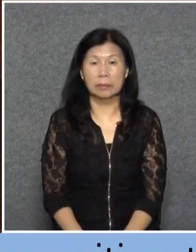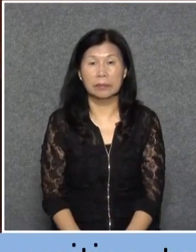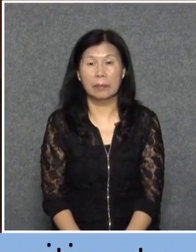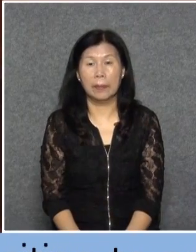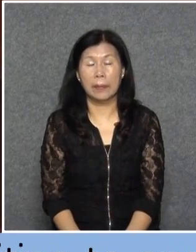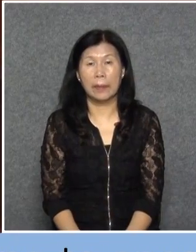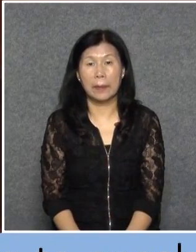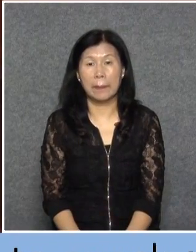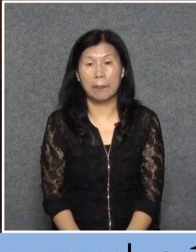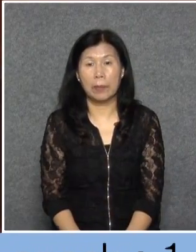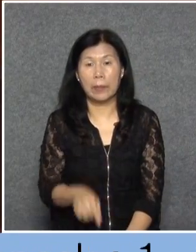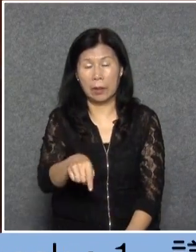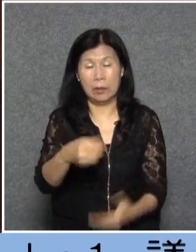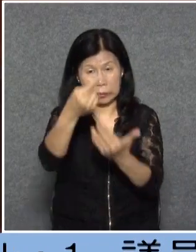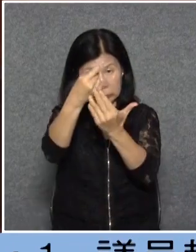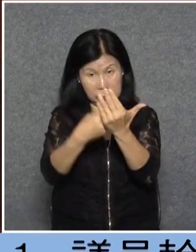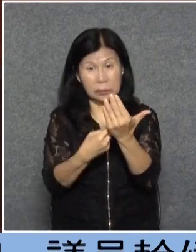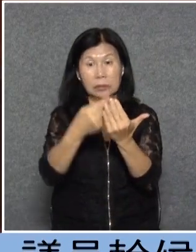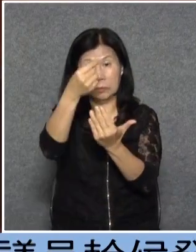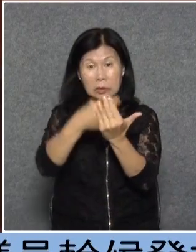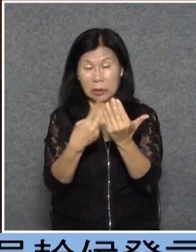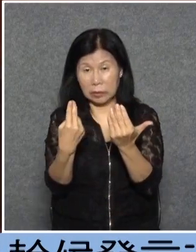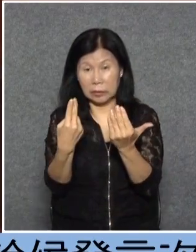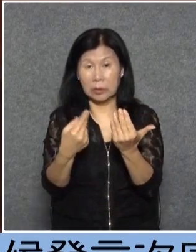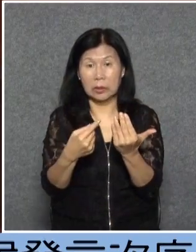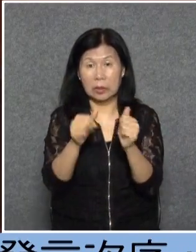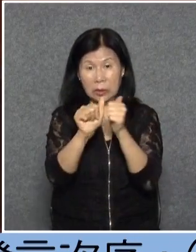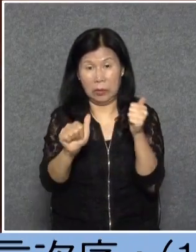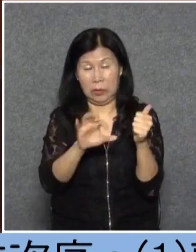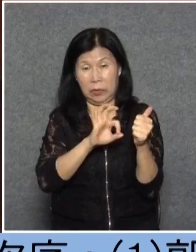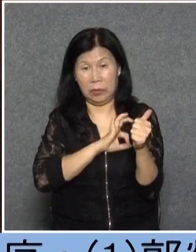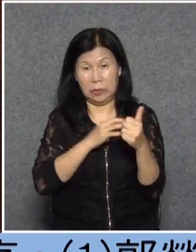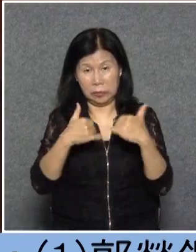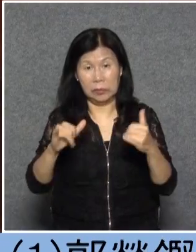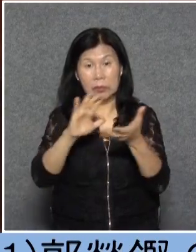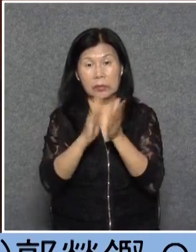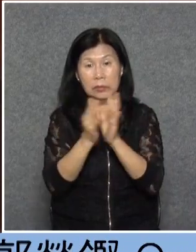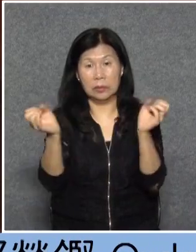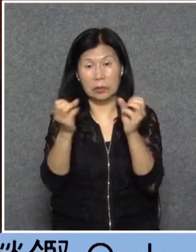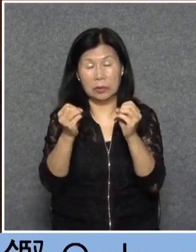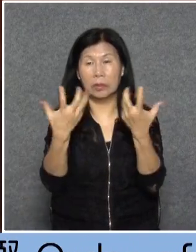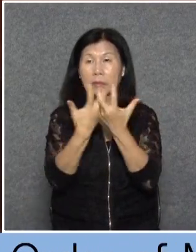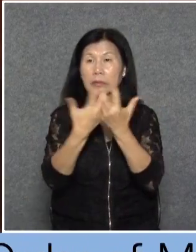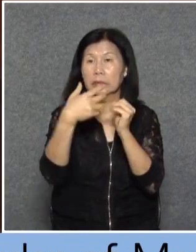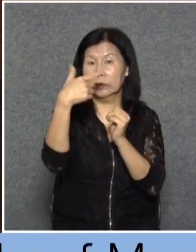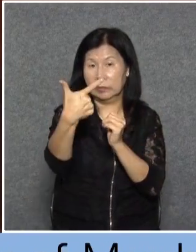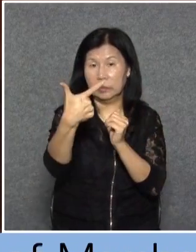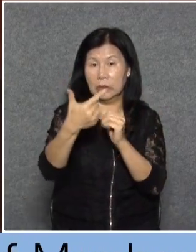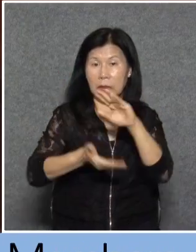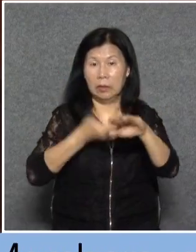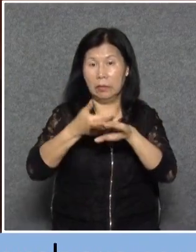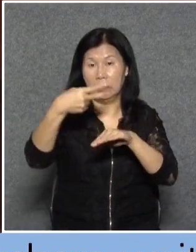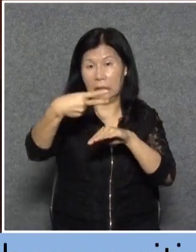但是這個條例草案的委員會只開了8次的會議就恢復二